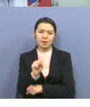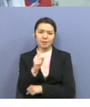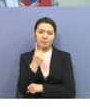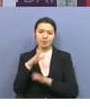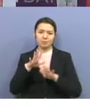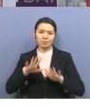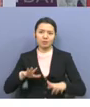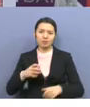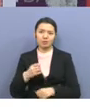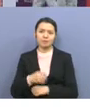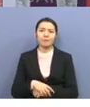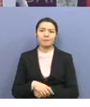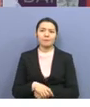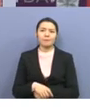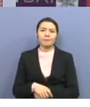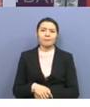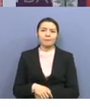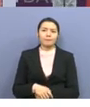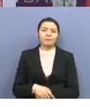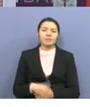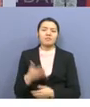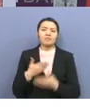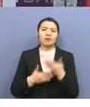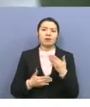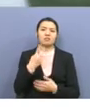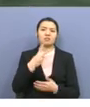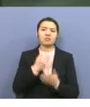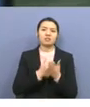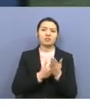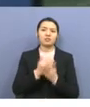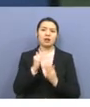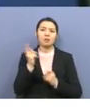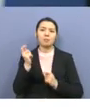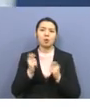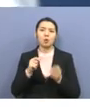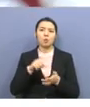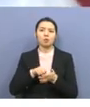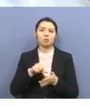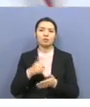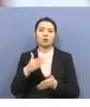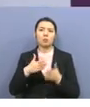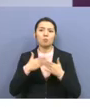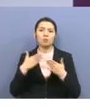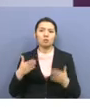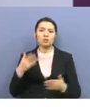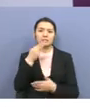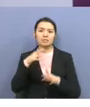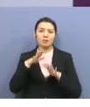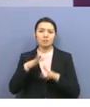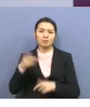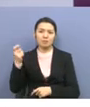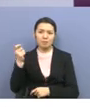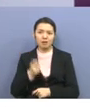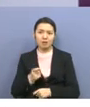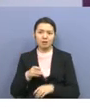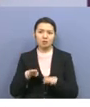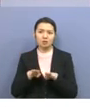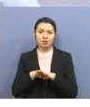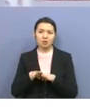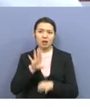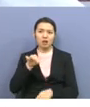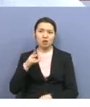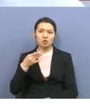алдым. Сонымен қатар турнирге мүмкіндігі шектеулер 20-ға жуық каратэші қатысты. Олардың көбі Елорда төрінен келген. Сондай мықтының біреуі